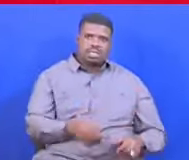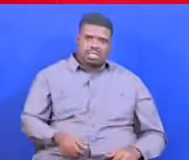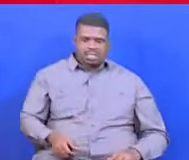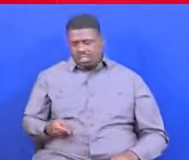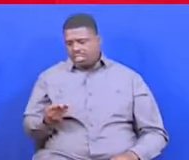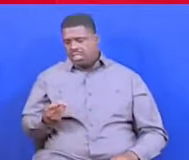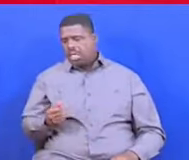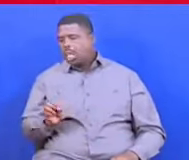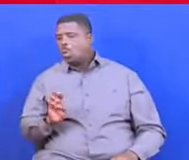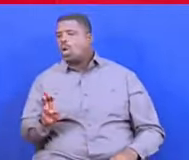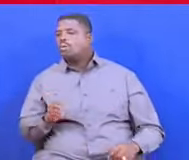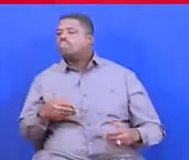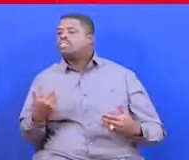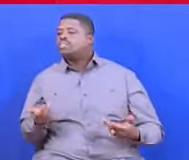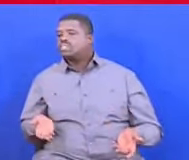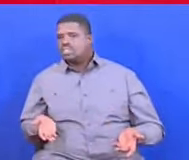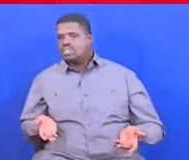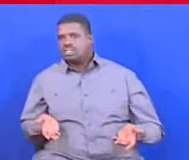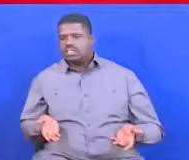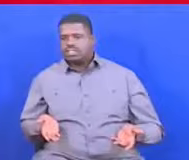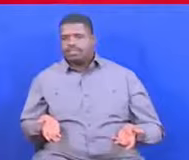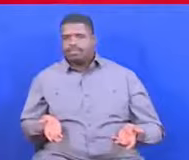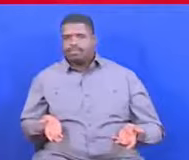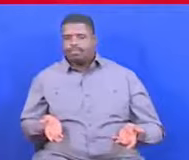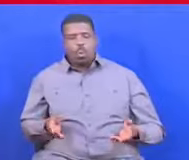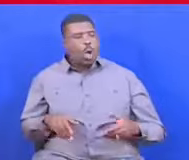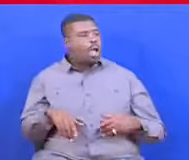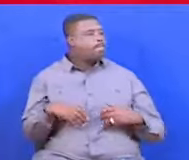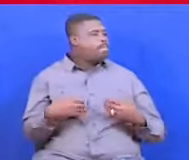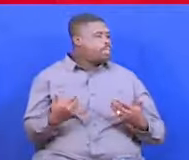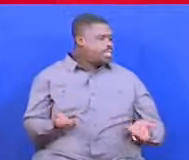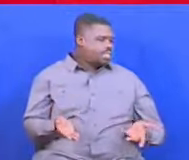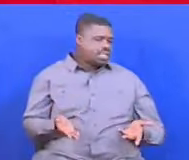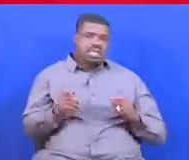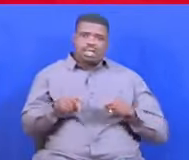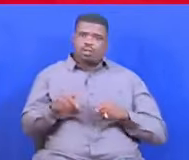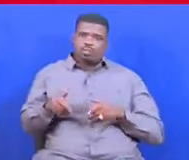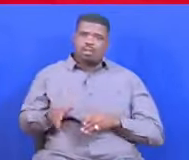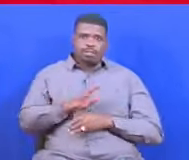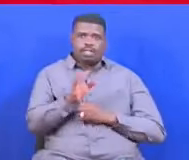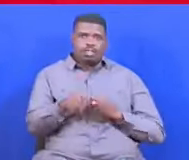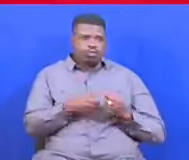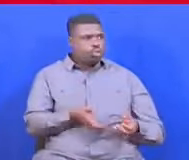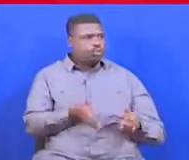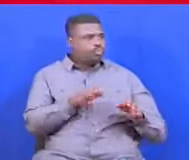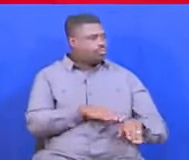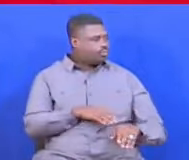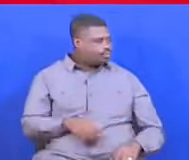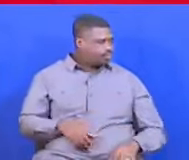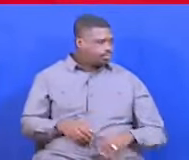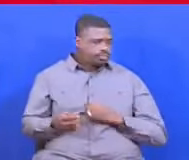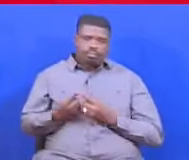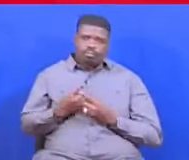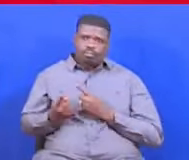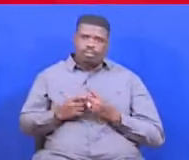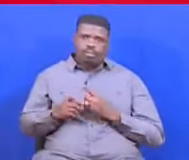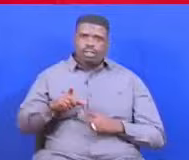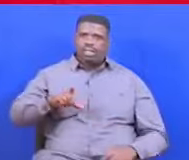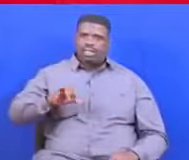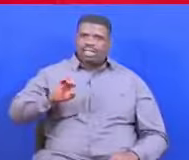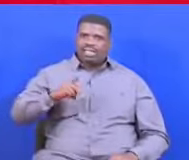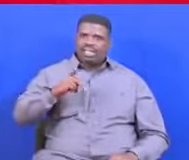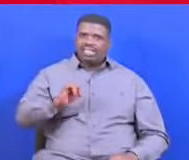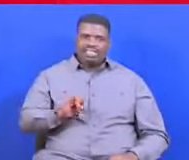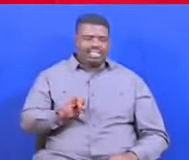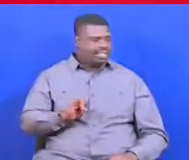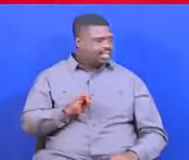barabara, hela ziko wapi? Leo kiandalia leo bandari nani, barabara zote zimekufa. Leo ninaizungumzia Lindi kwenda Mtwara